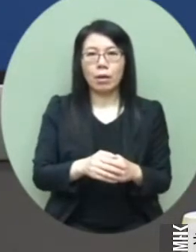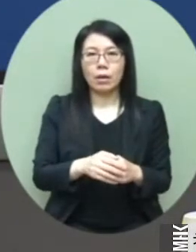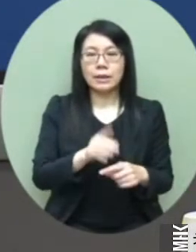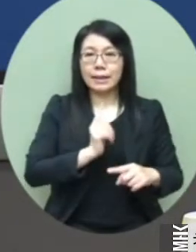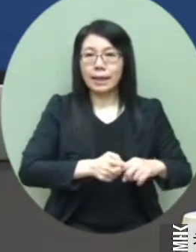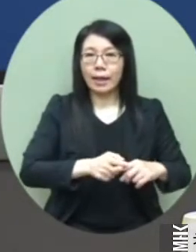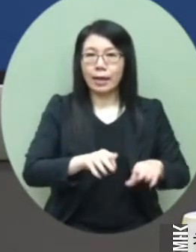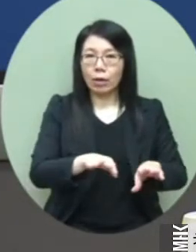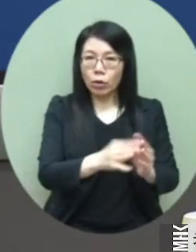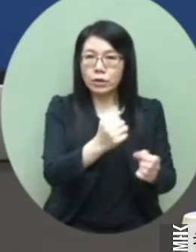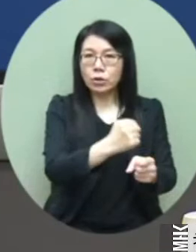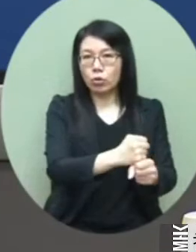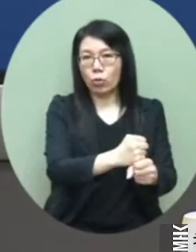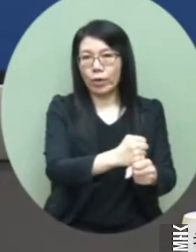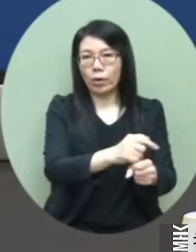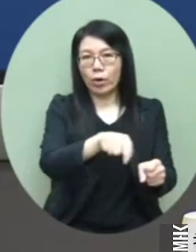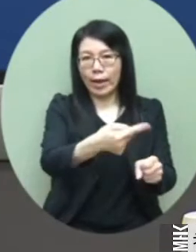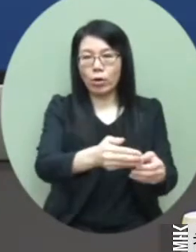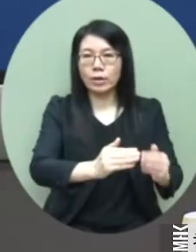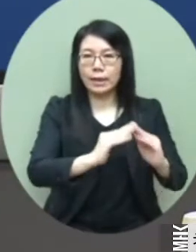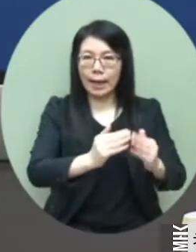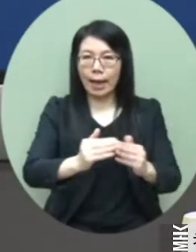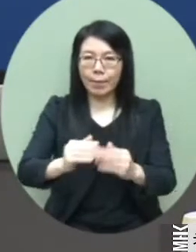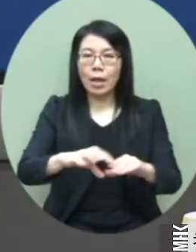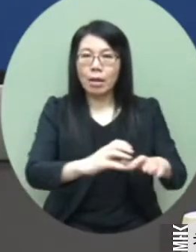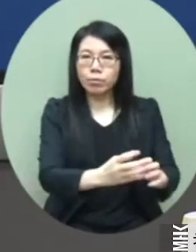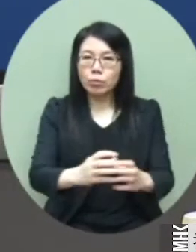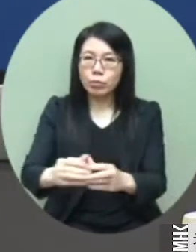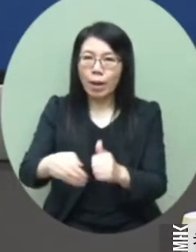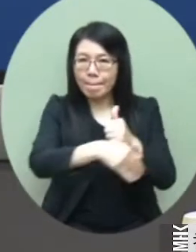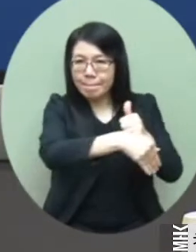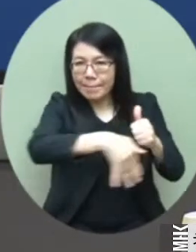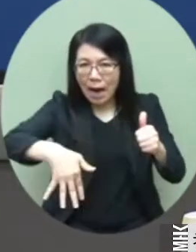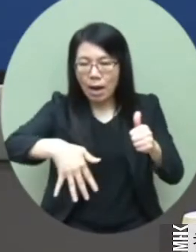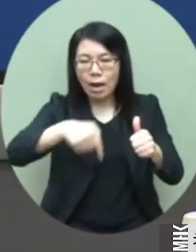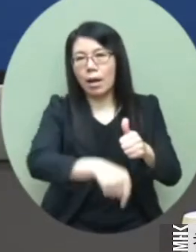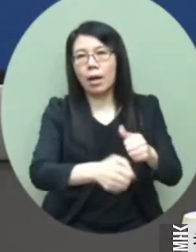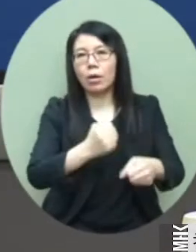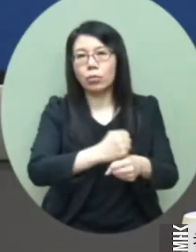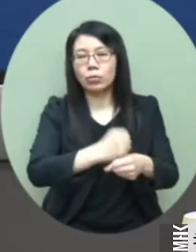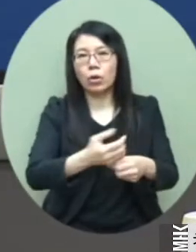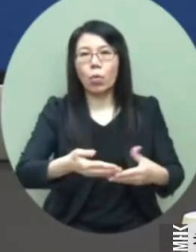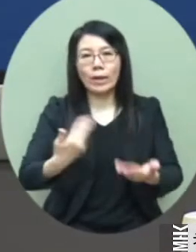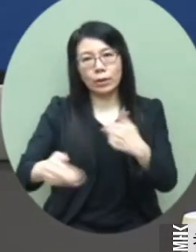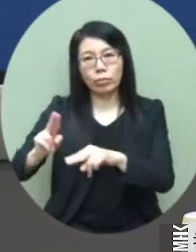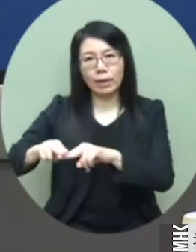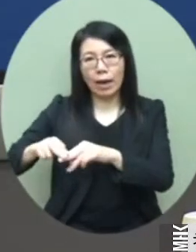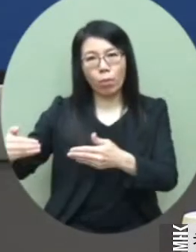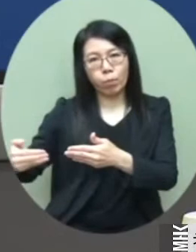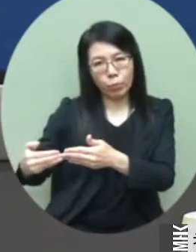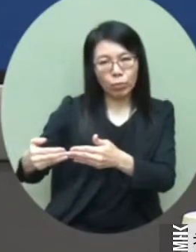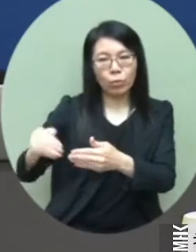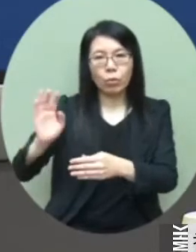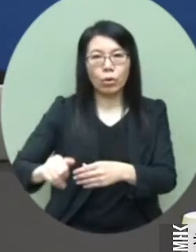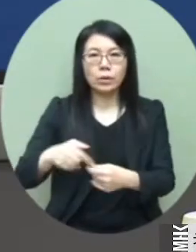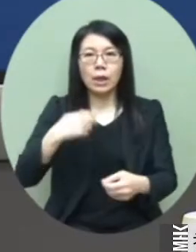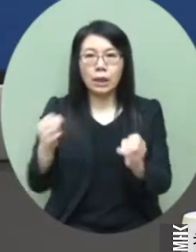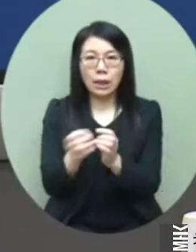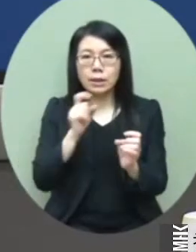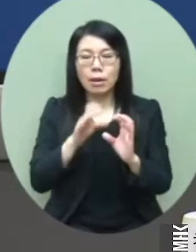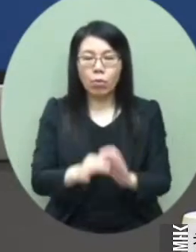一啲另外嘅工作小組，或者係去同內地對接下，去